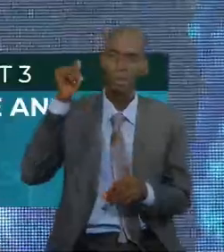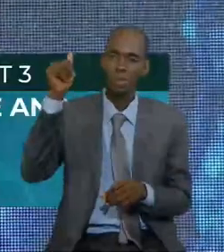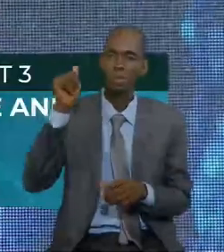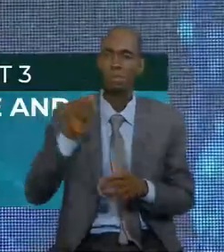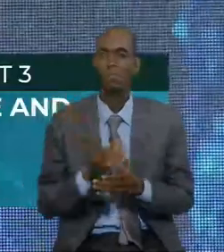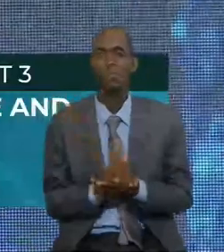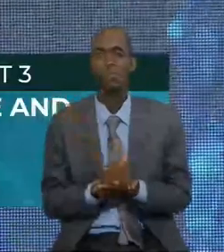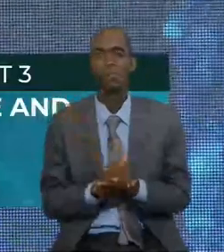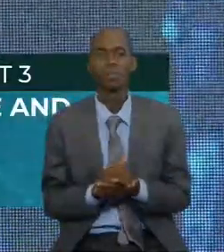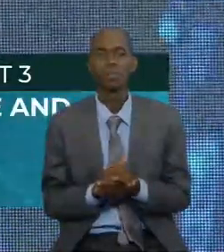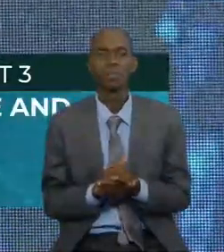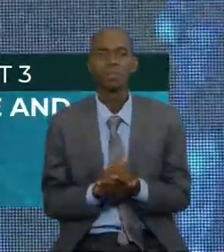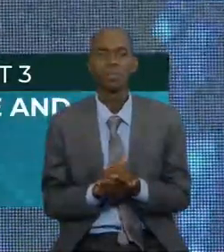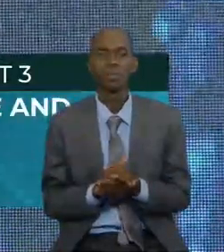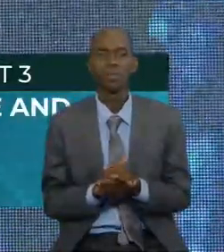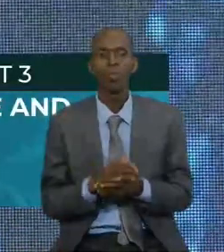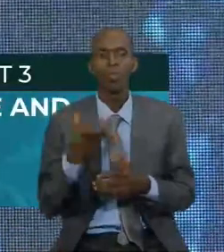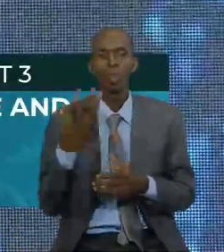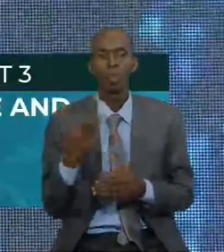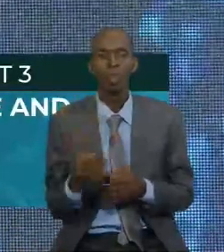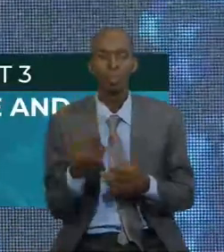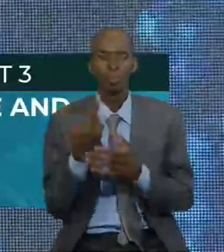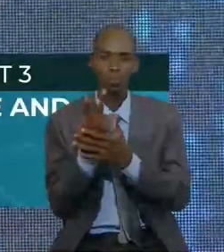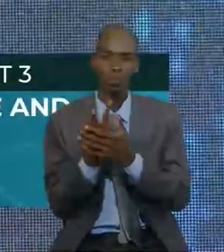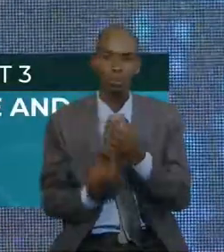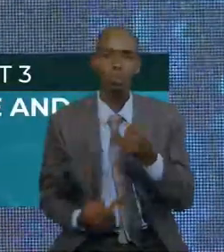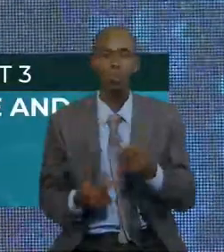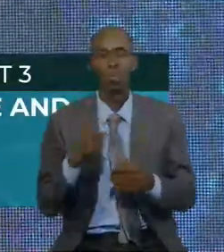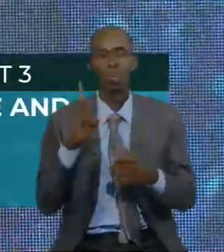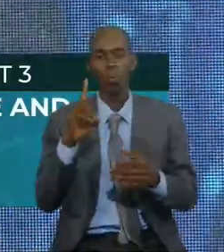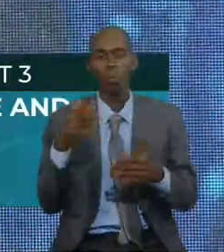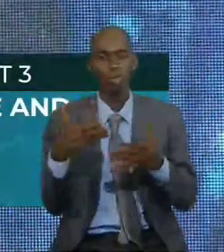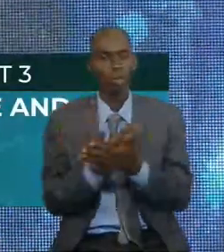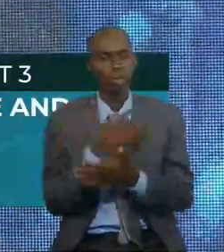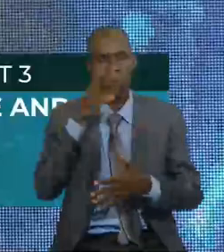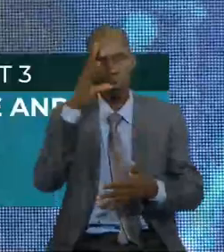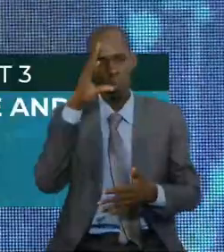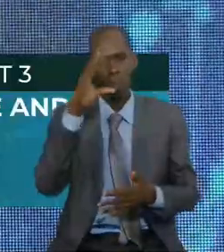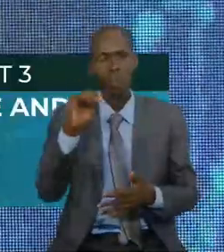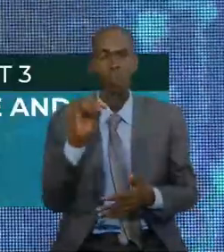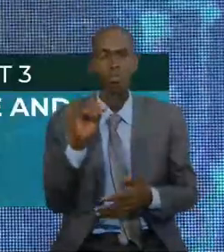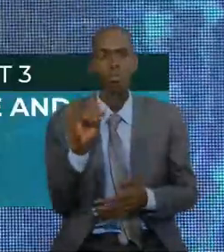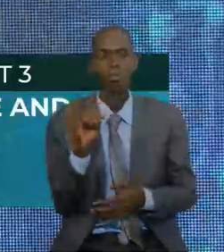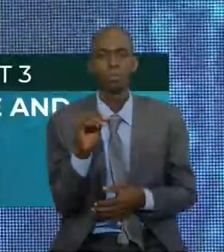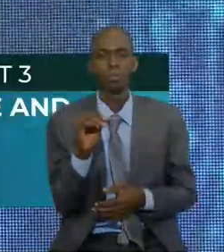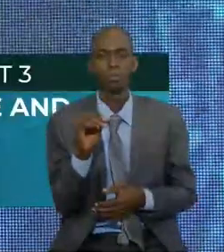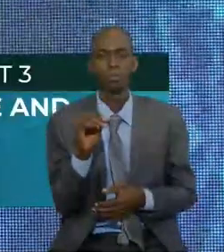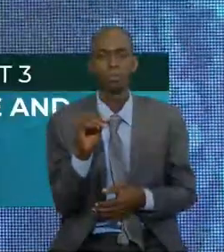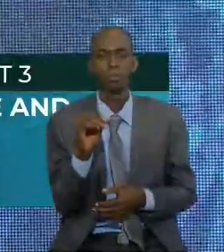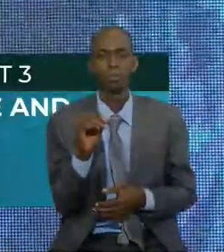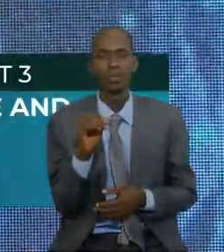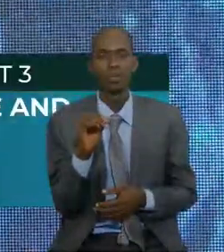afin de créer en lui-même avec les deux un seul homme nouveau